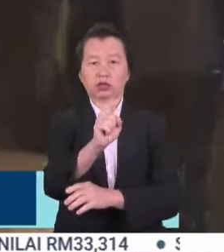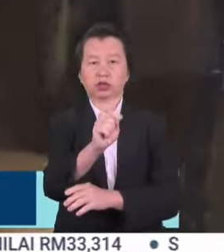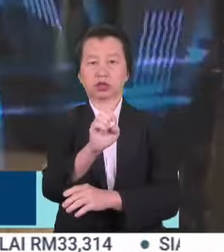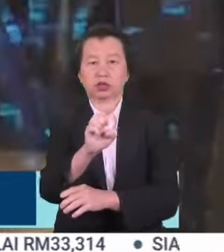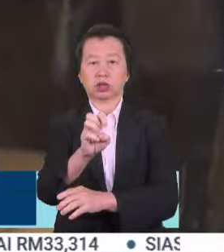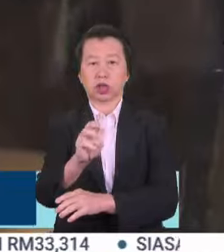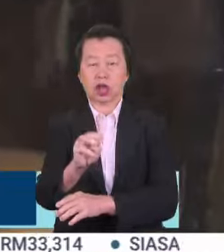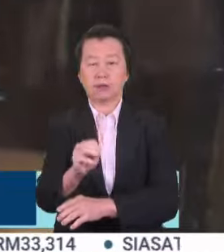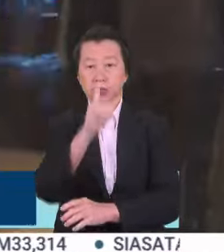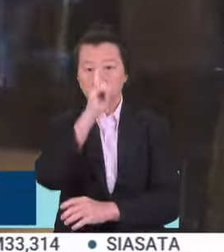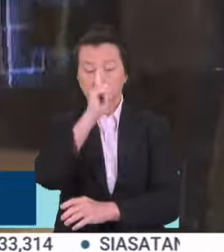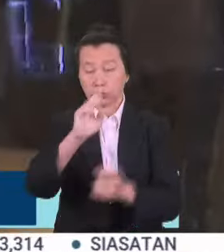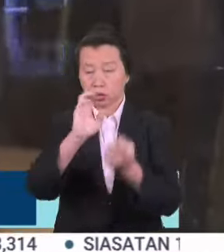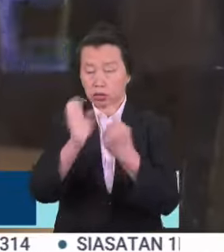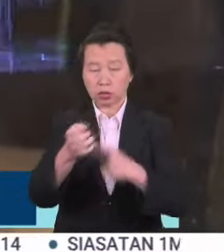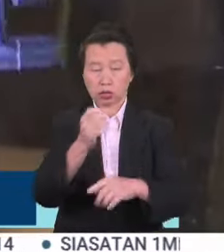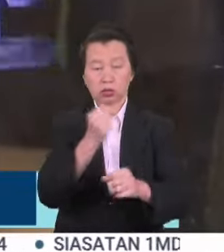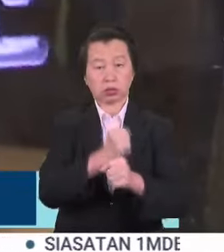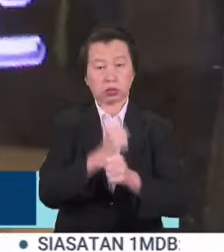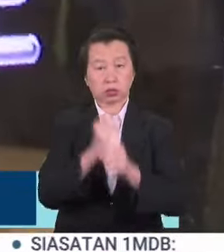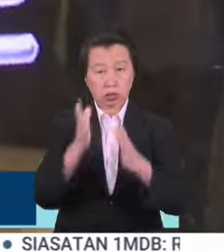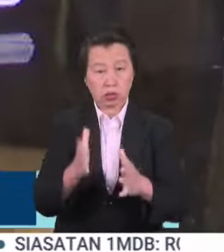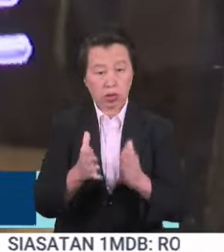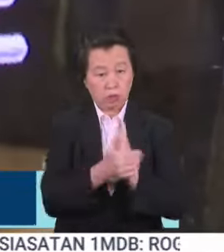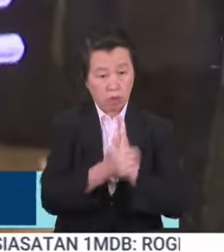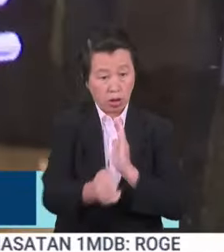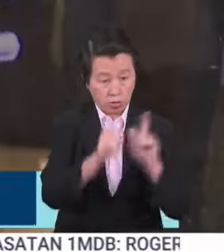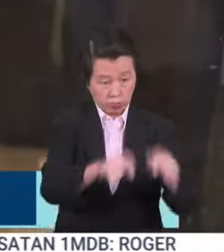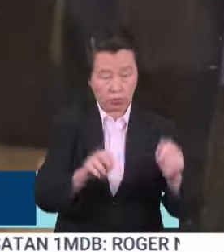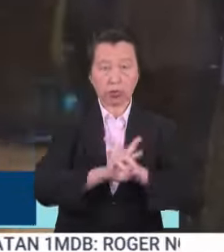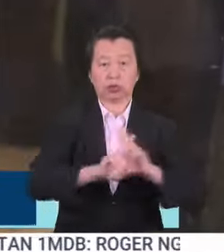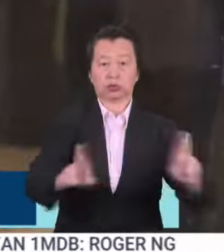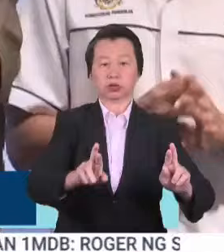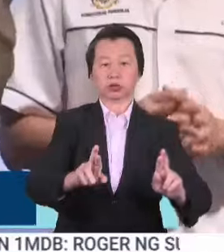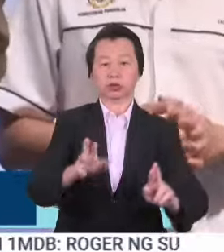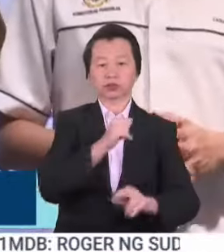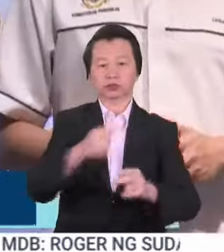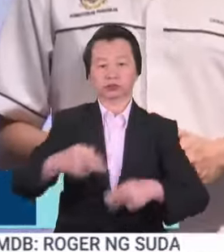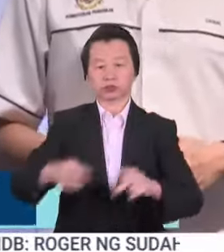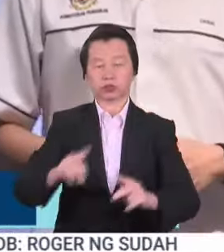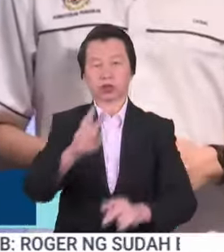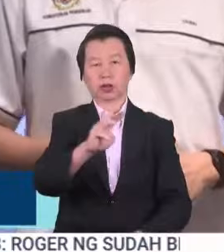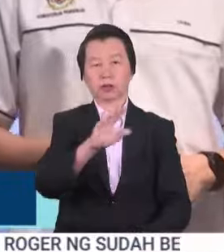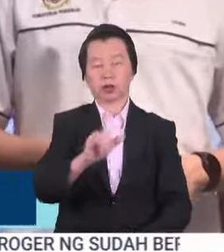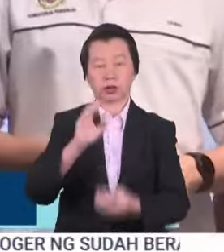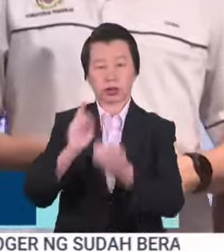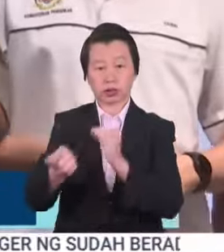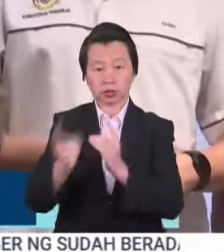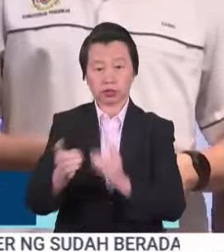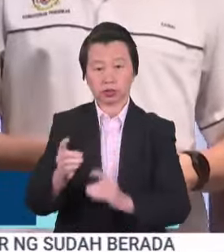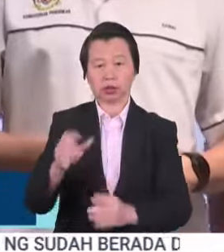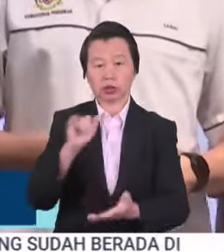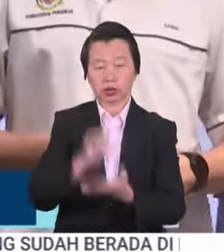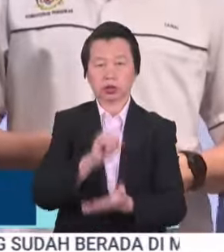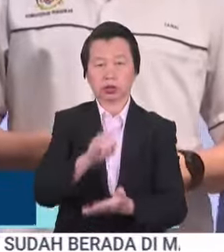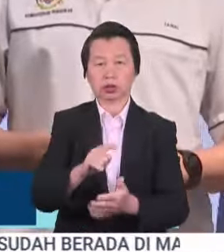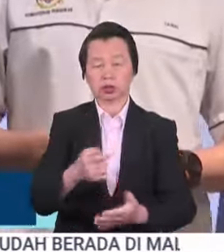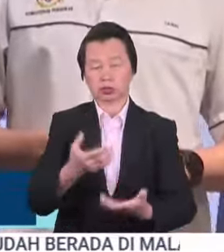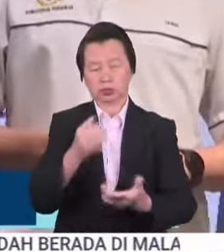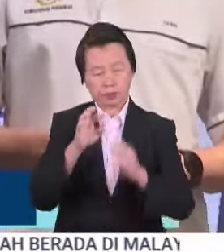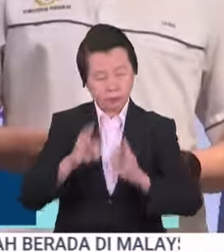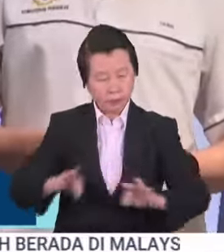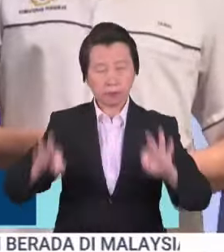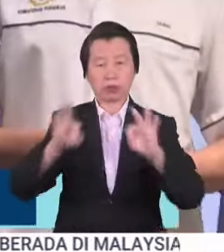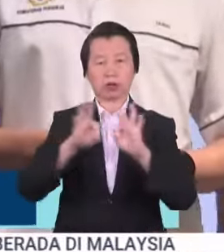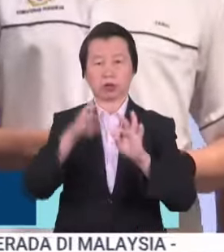bagi memastikan ekosistem tenaga kerja mahir dapat disediakan. Inisiatif My Digital Maker merupakan antara komponen